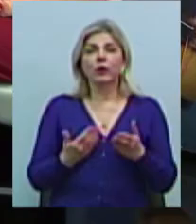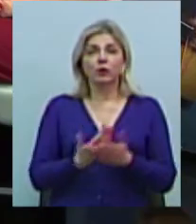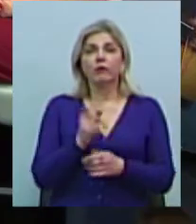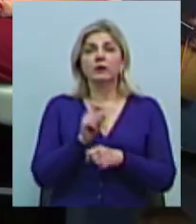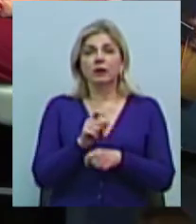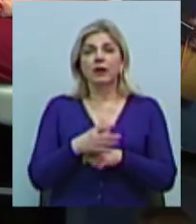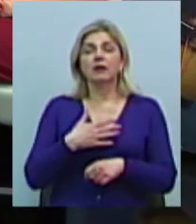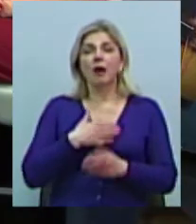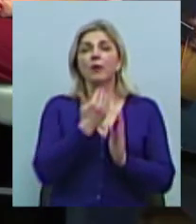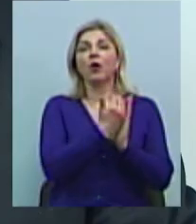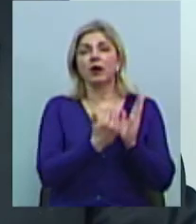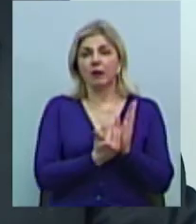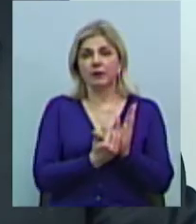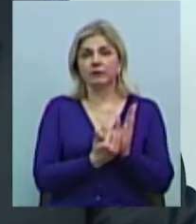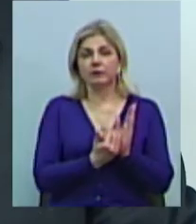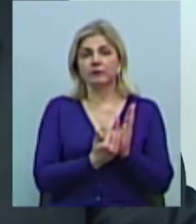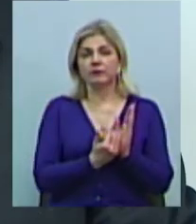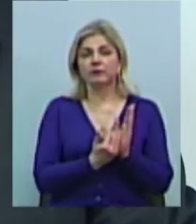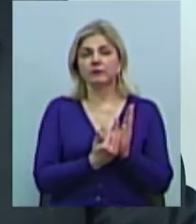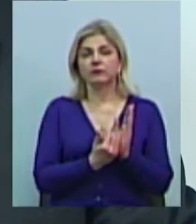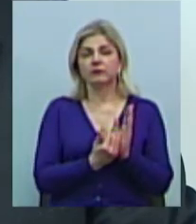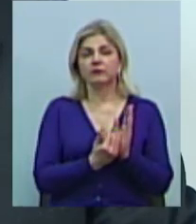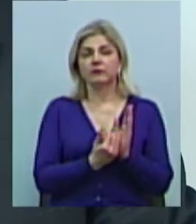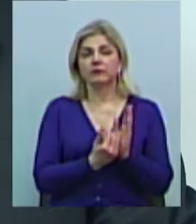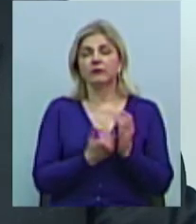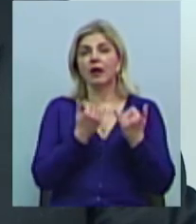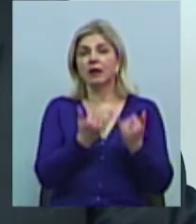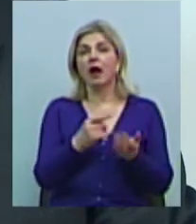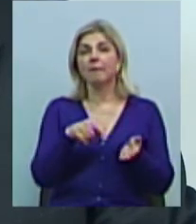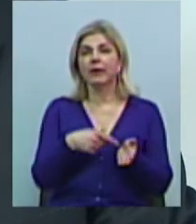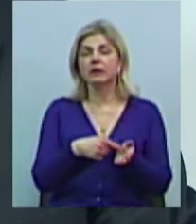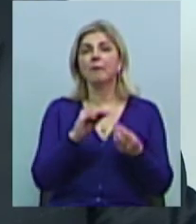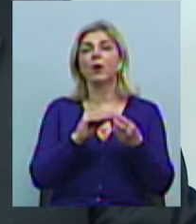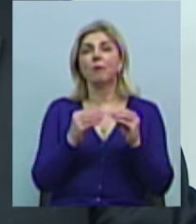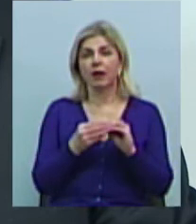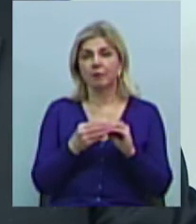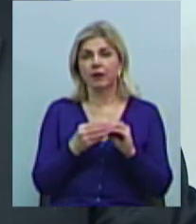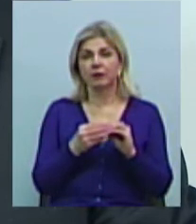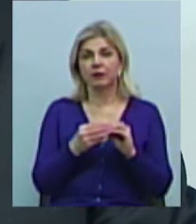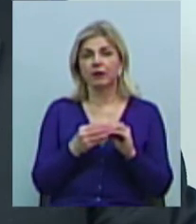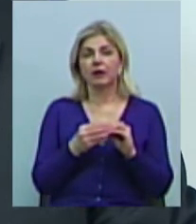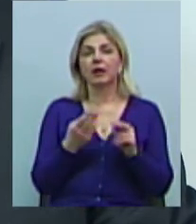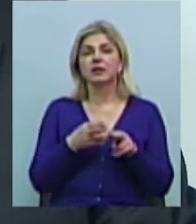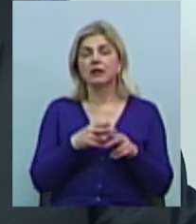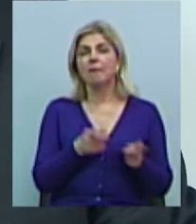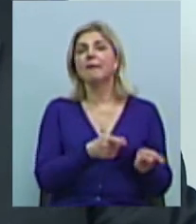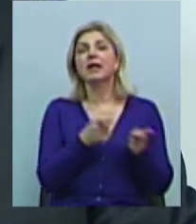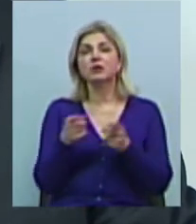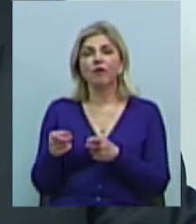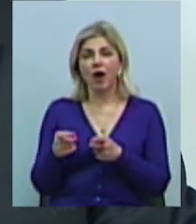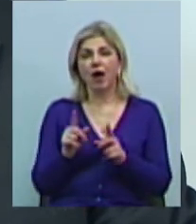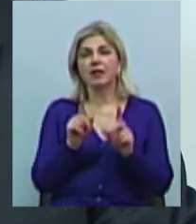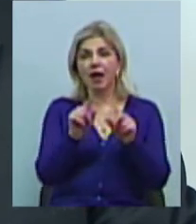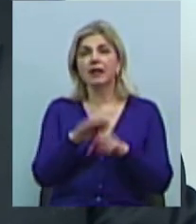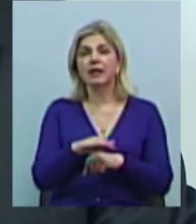нашій програмі. Це досить для міста проблема – це пересування людей з